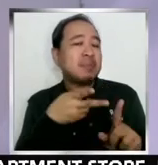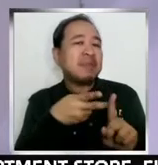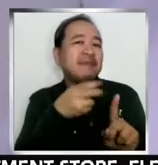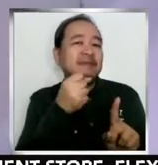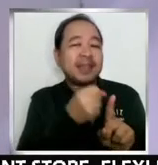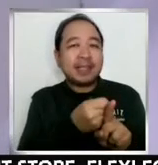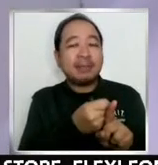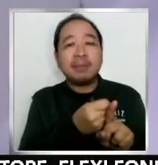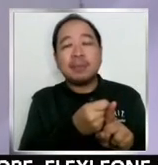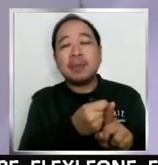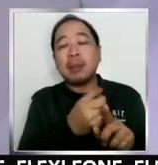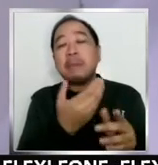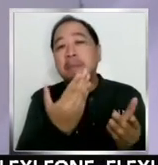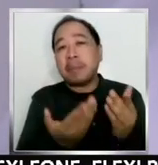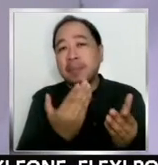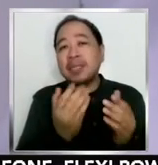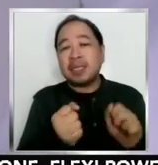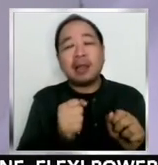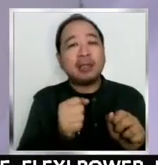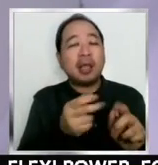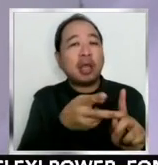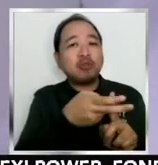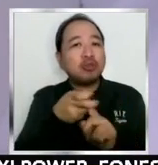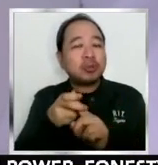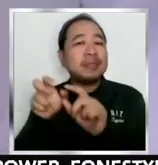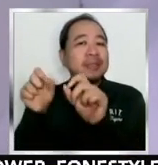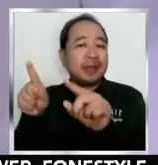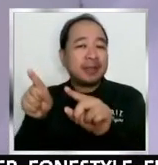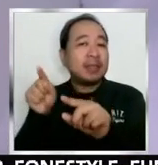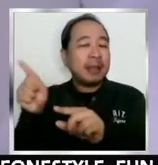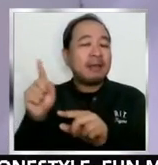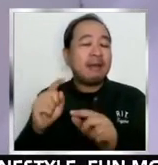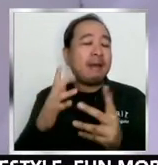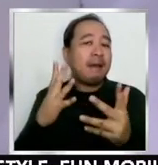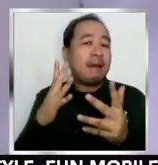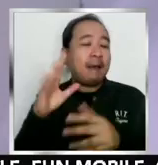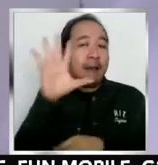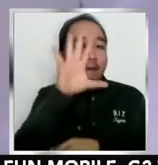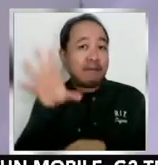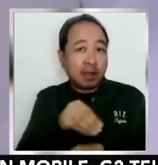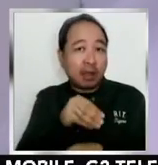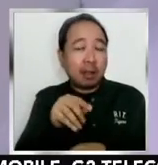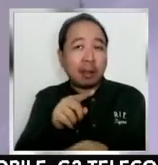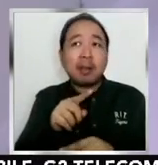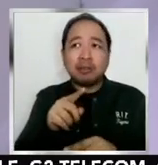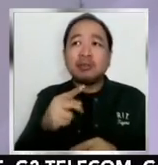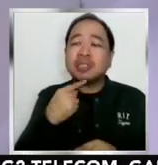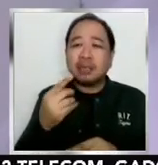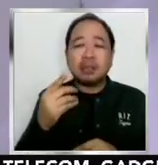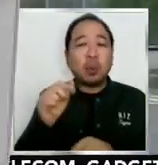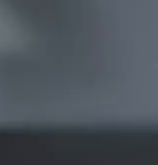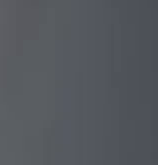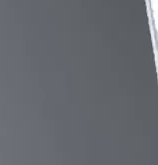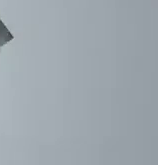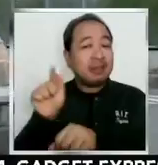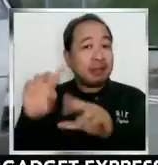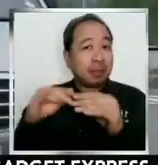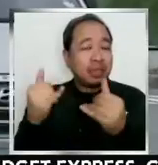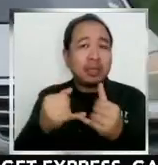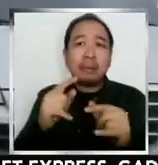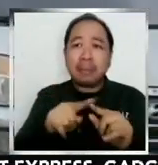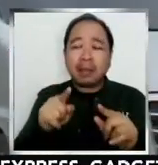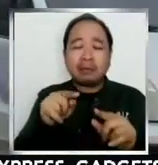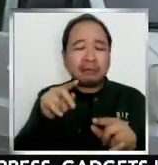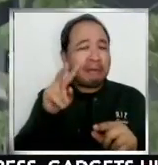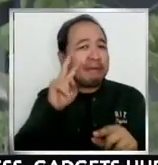Congo, Africa. Pero nabistong pagtatrabahuhin lamang bilang kasambahay. Yan ang tinutukan ni Leigh Alves.